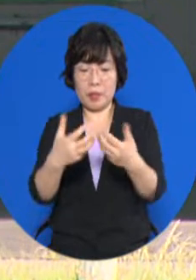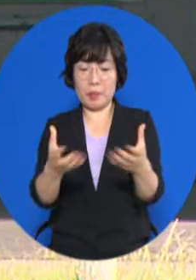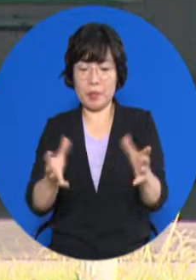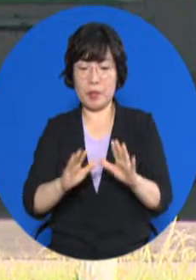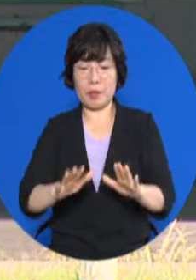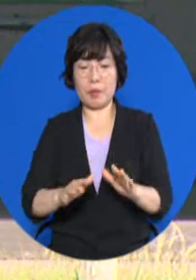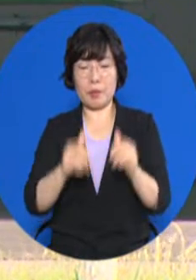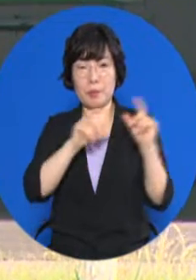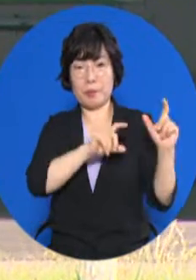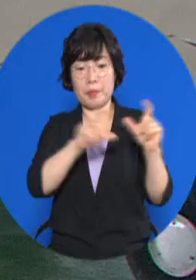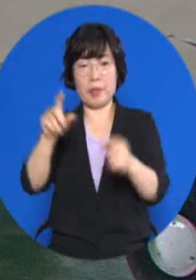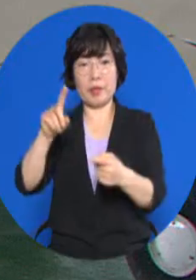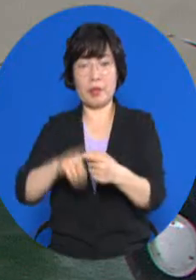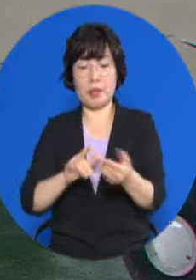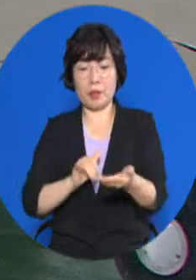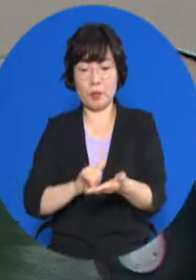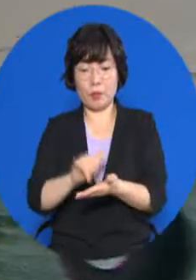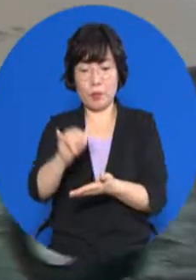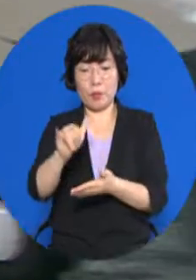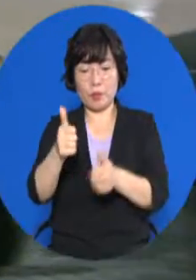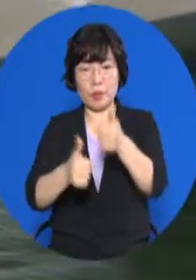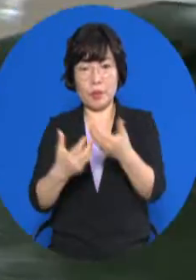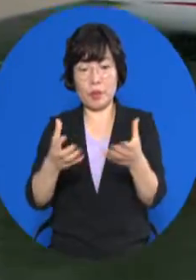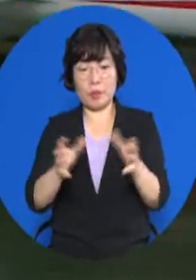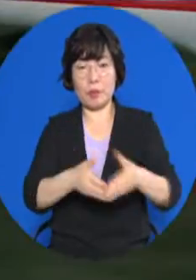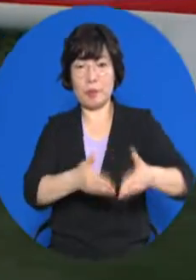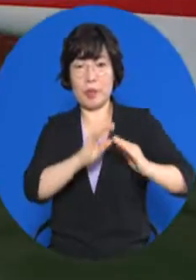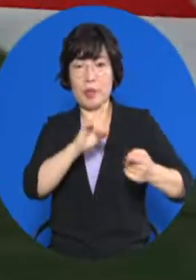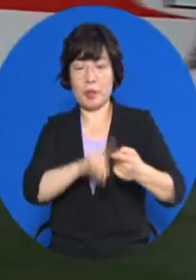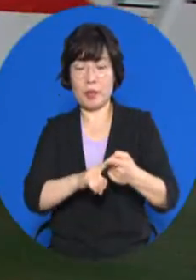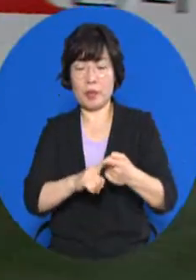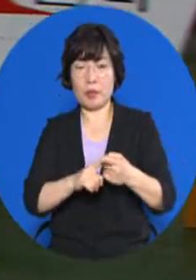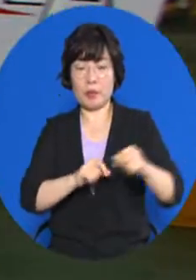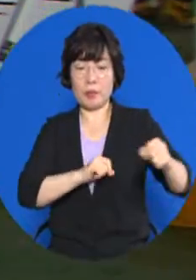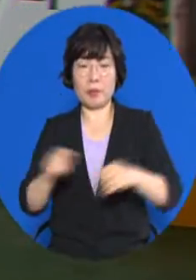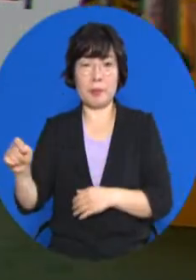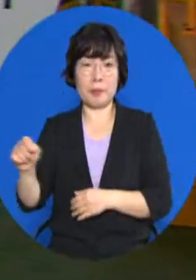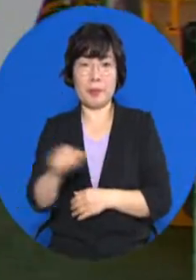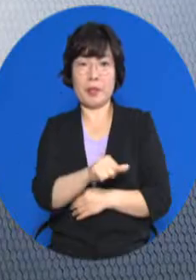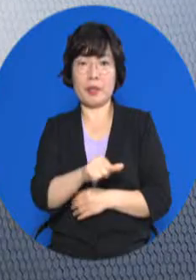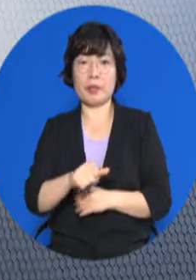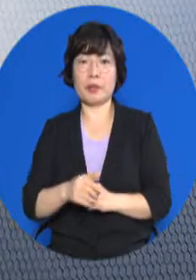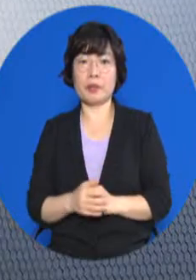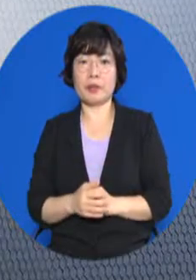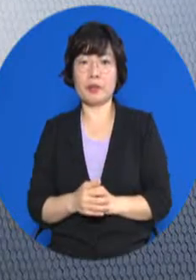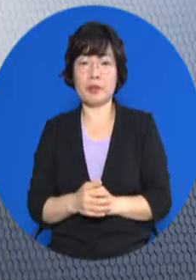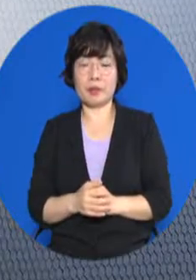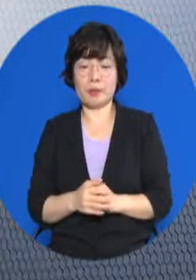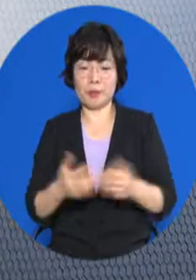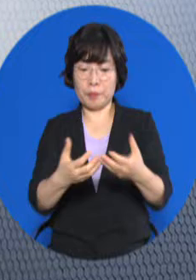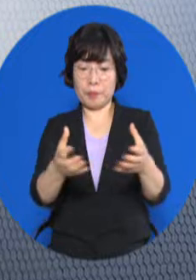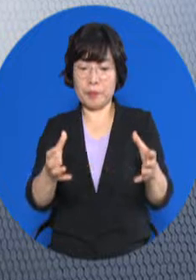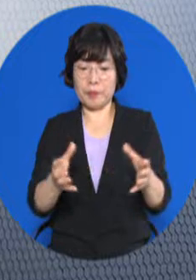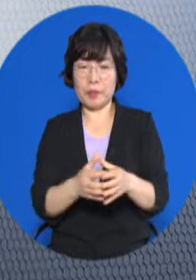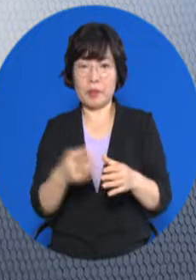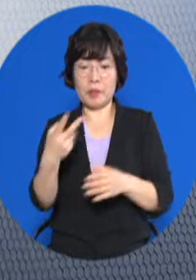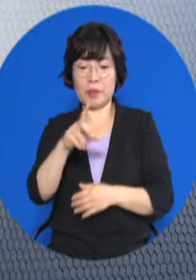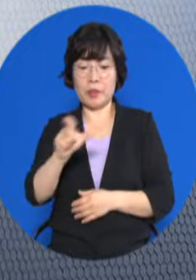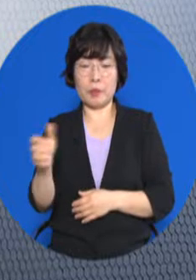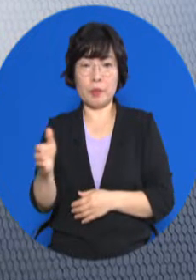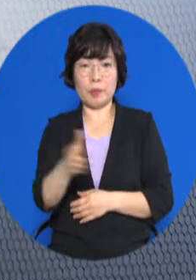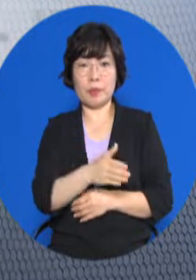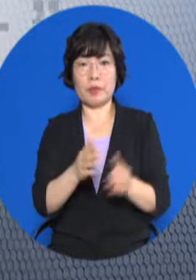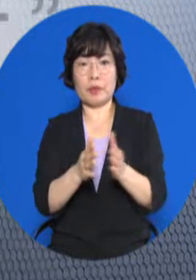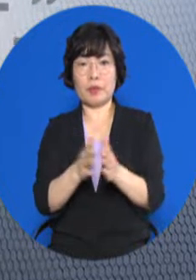이번 판결로 비행성능시험장 구축 사업은 새로운 동력을 확보했습니다. 항우연은 지난